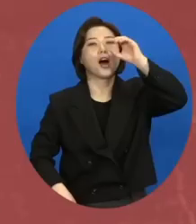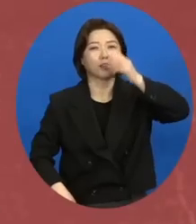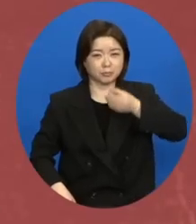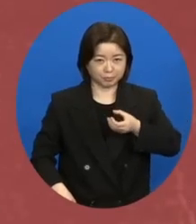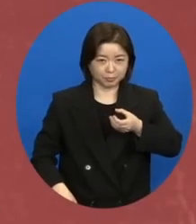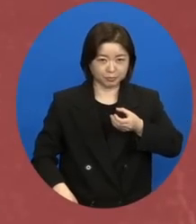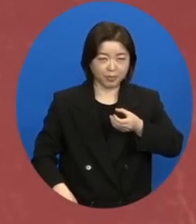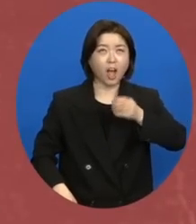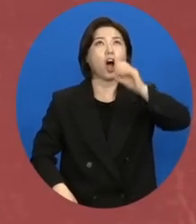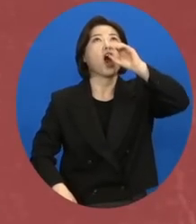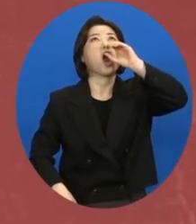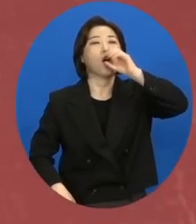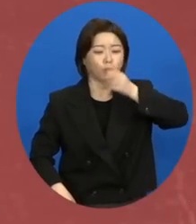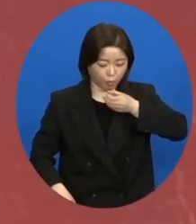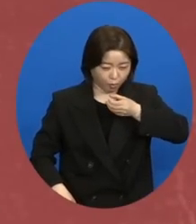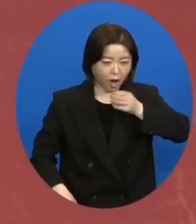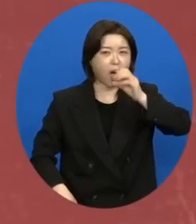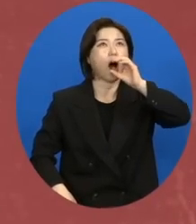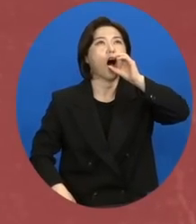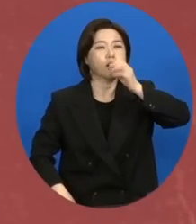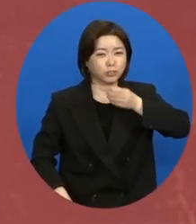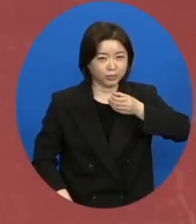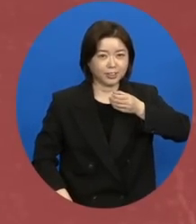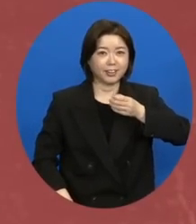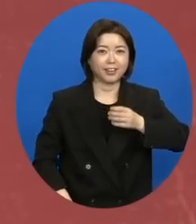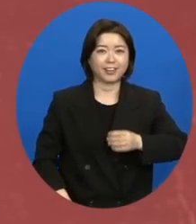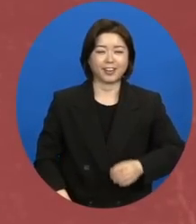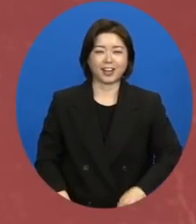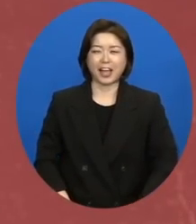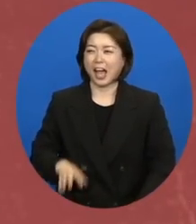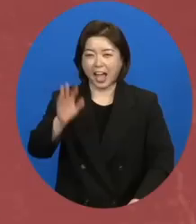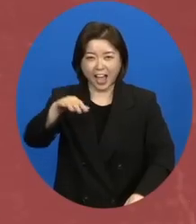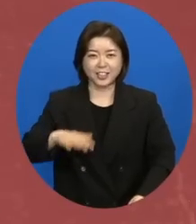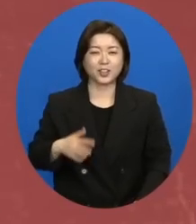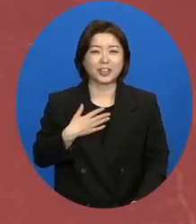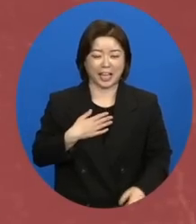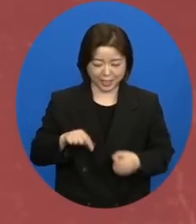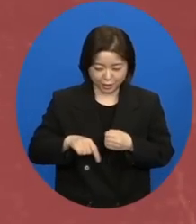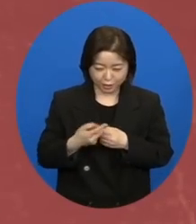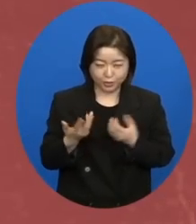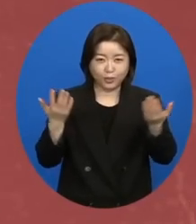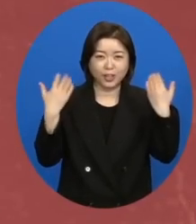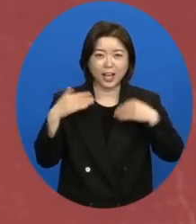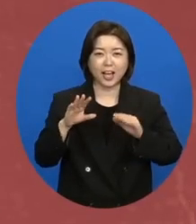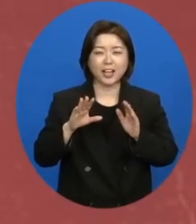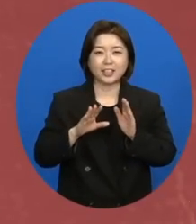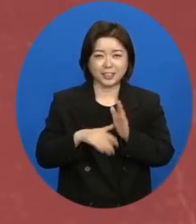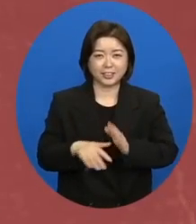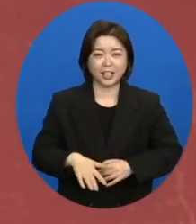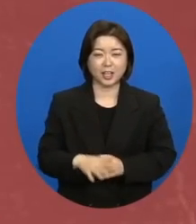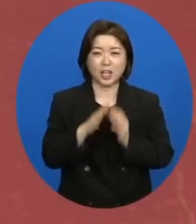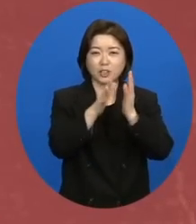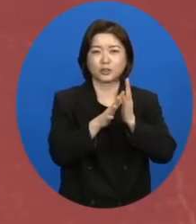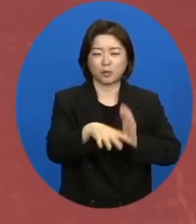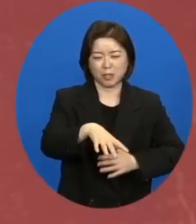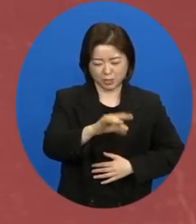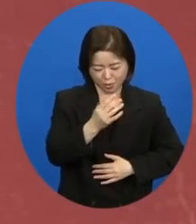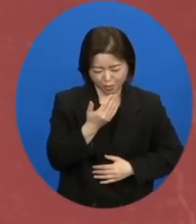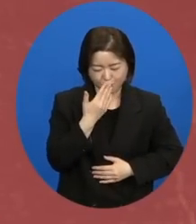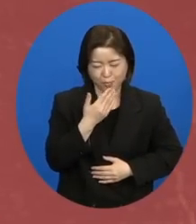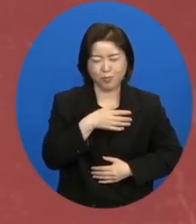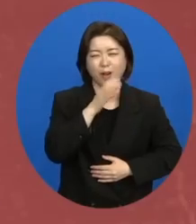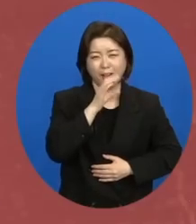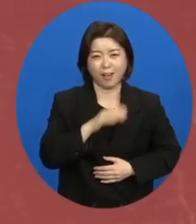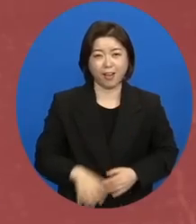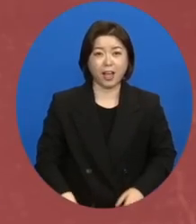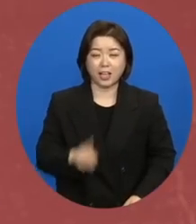넣었다가 뱉었다가 넣었다가 뱉었다가. 아니 우리가 초등학교 때는 사이다는 소풍 갈 때 처음 먹는 거예요.